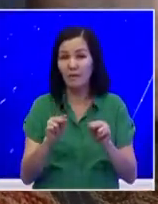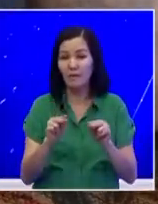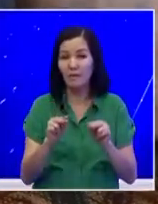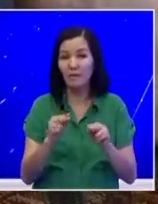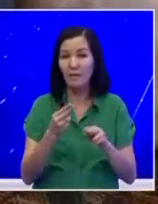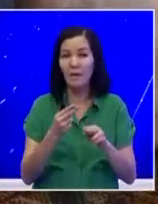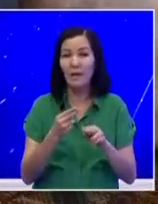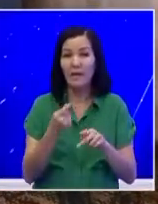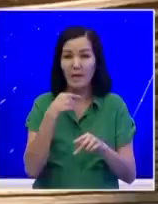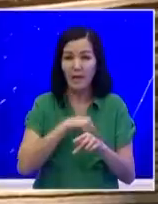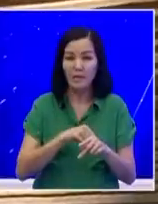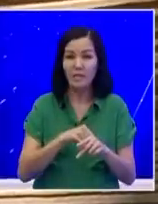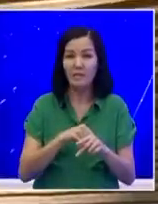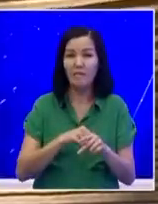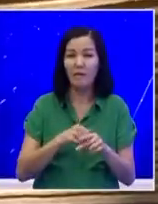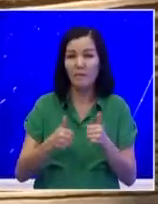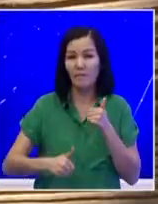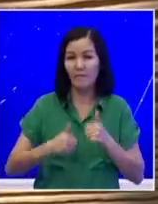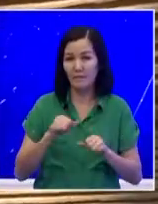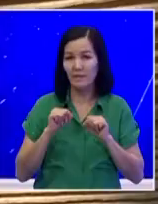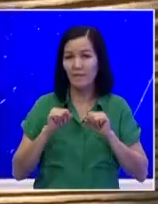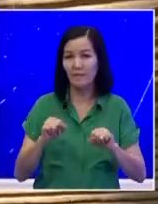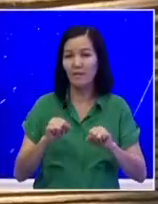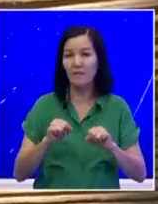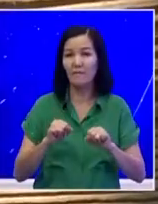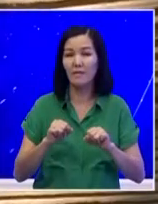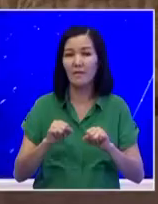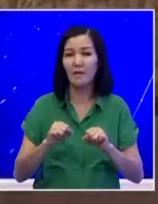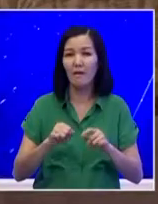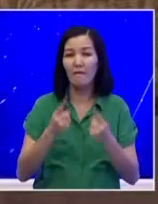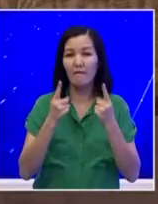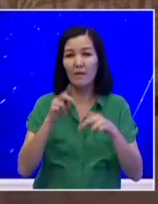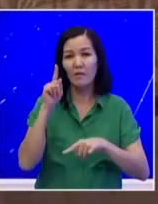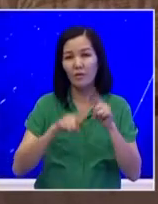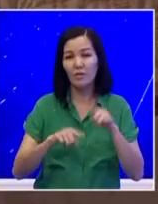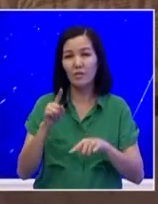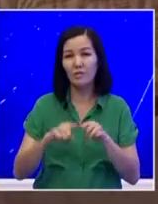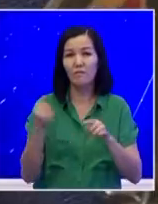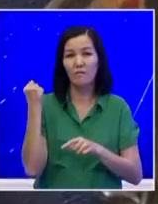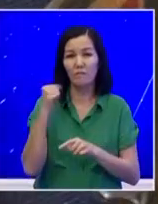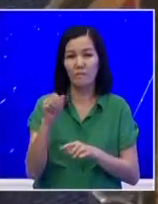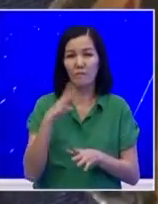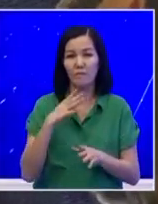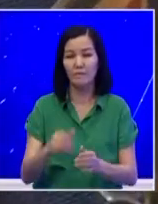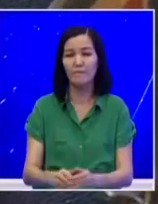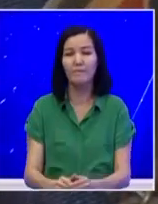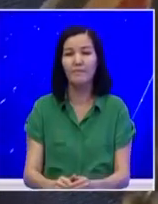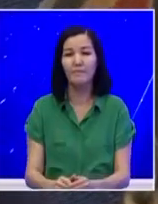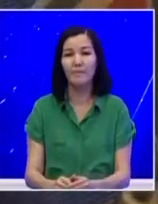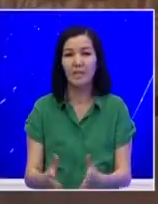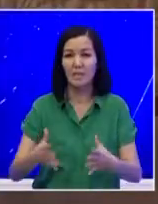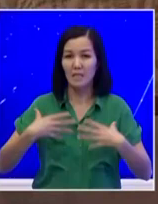именно эти качества помогли выстоять его поколению в Великую Отечественную войну. Желаю всем счастья, здоровья